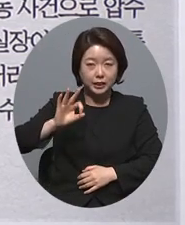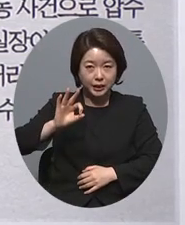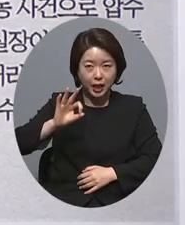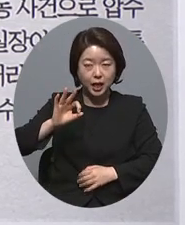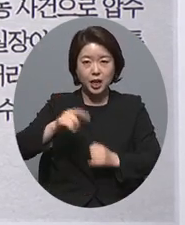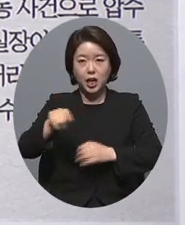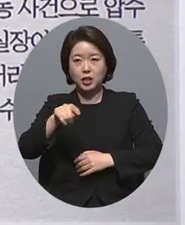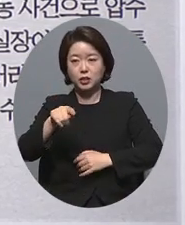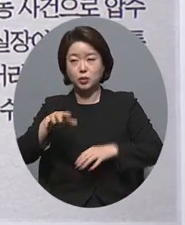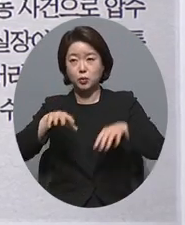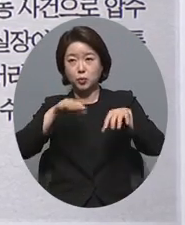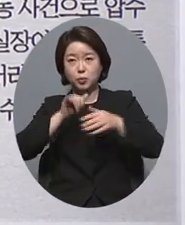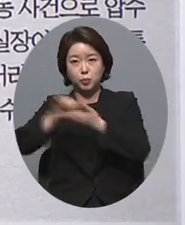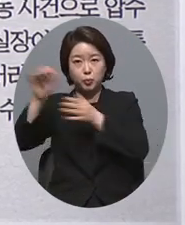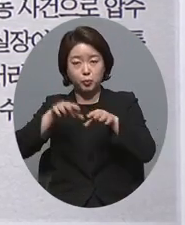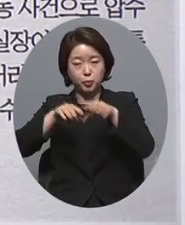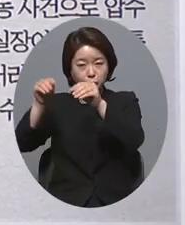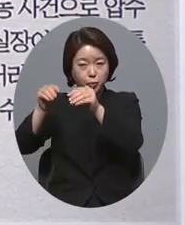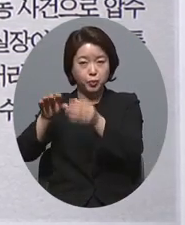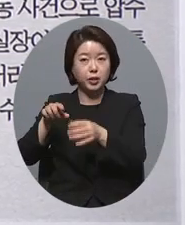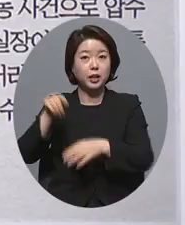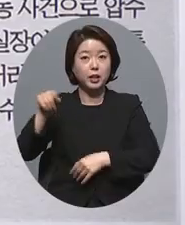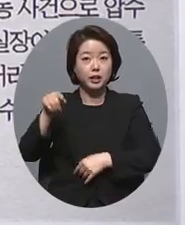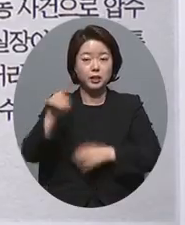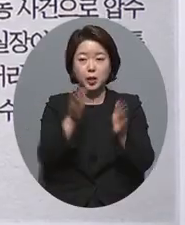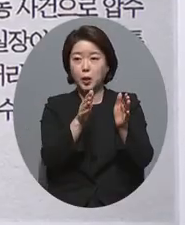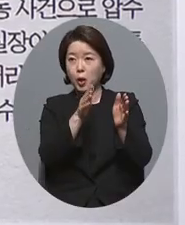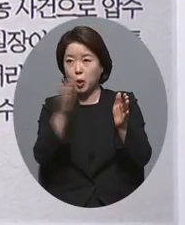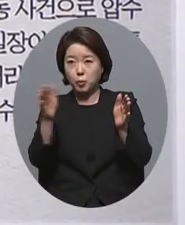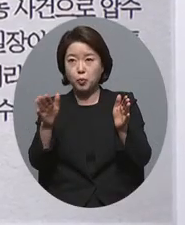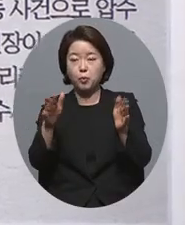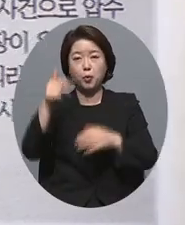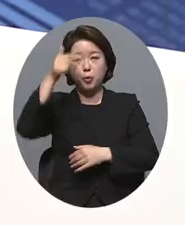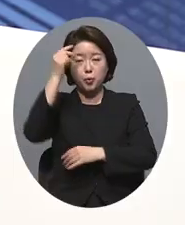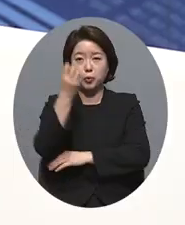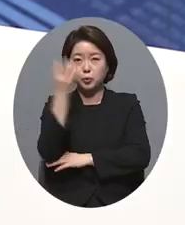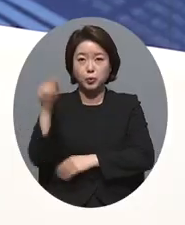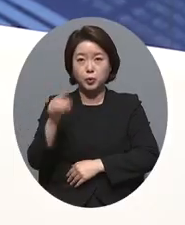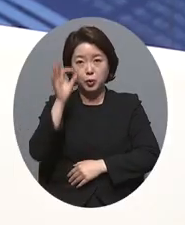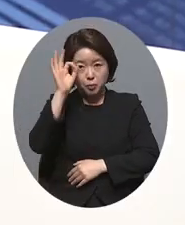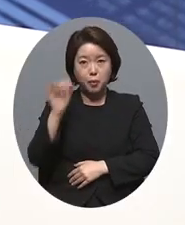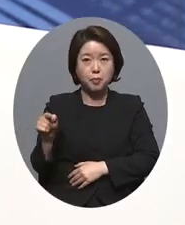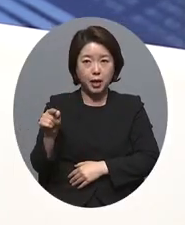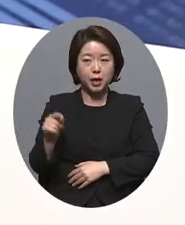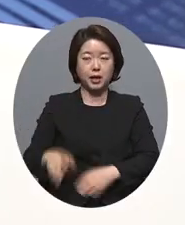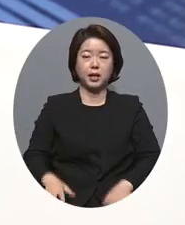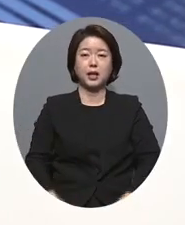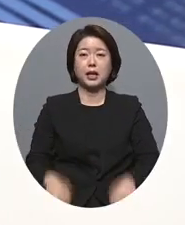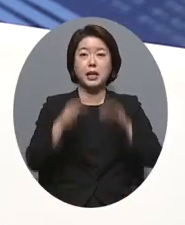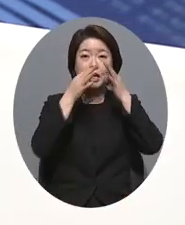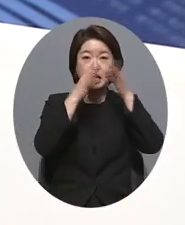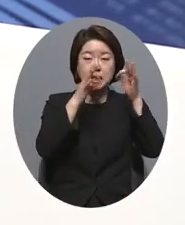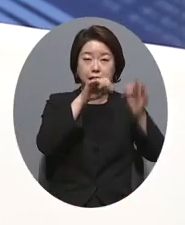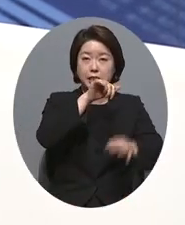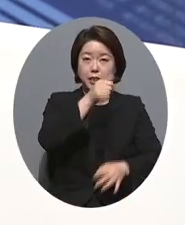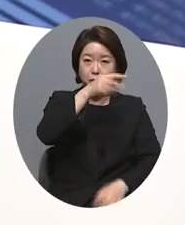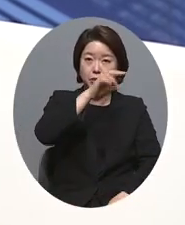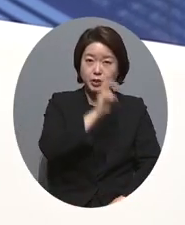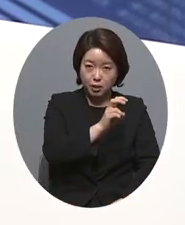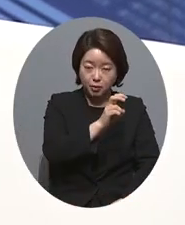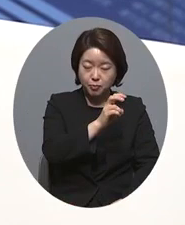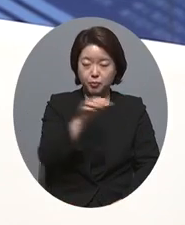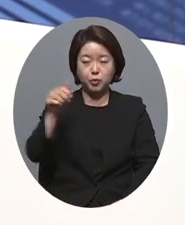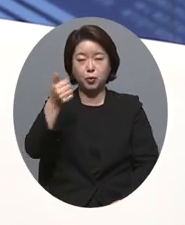좀 잡아주시겠습니까? 오른쪽에 있는 조선일보를 좀 부탁드리겠습니다. 김의겸 의원과 한동훈 법무부 장관의